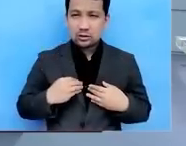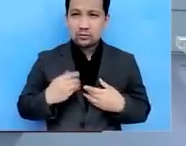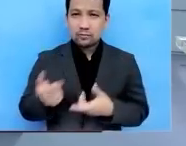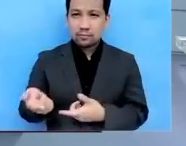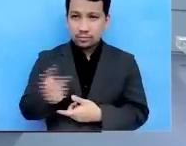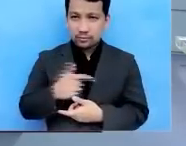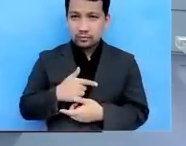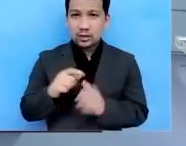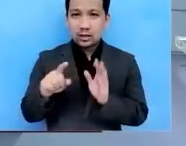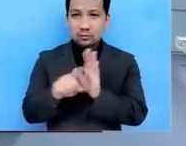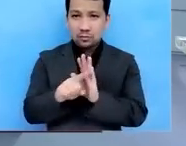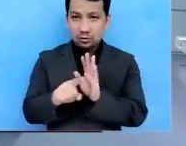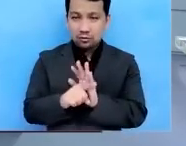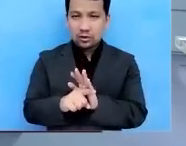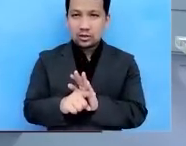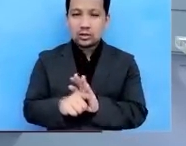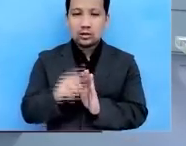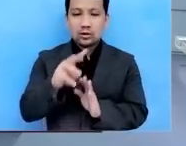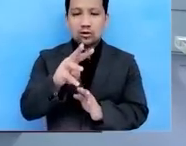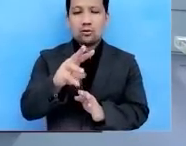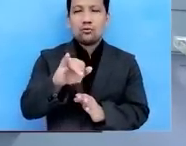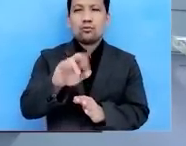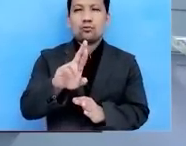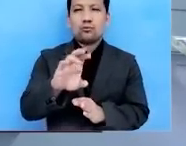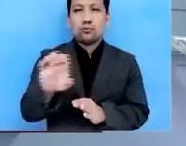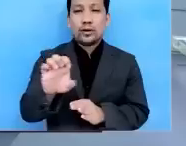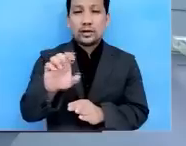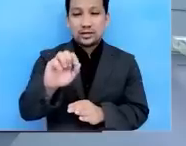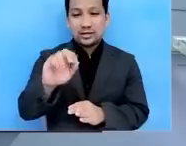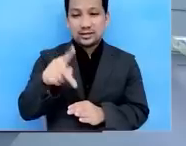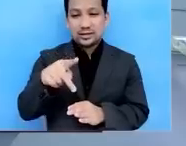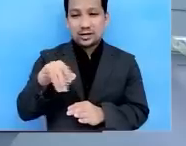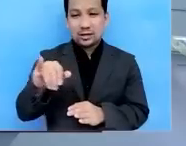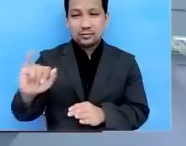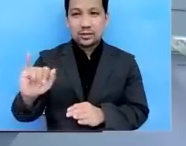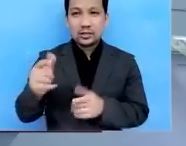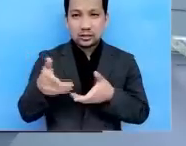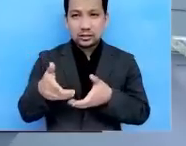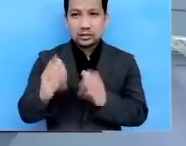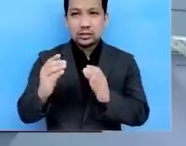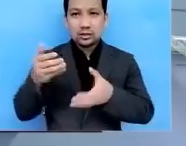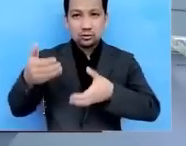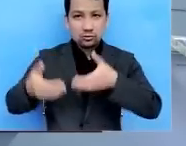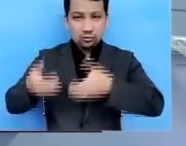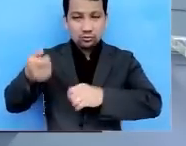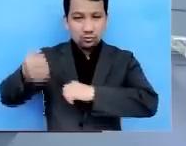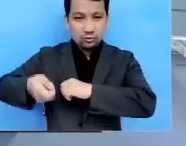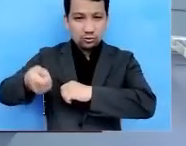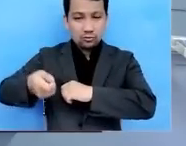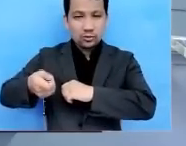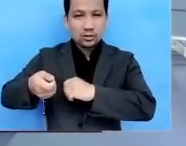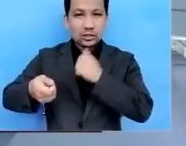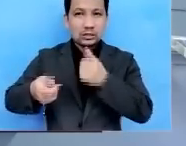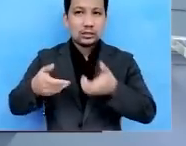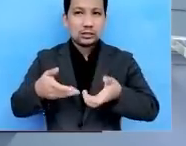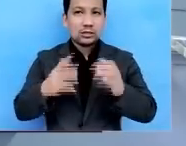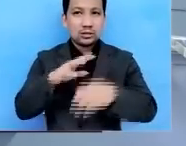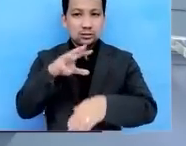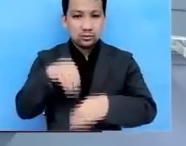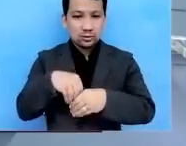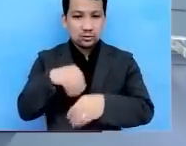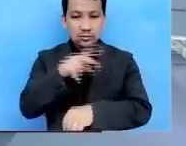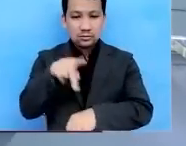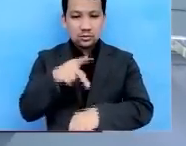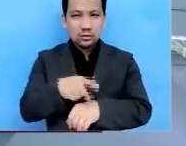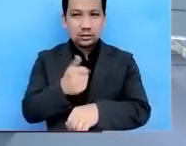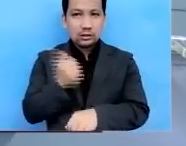illegal ito. Ang wiretapping po, maaaring lamang gawin basta't may pahintulot ng korte at lalong hindi pwedeng gawin sa Pilipinas ng ibang